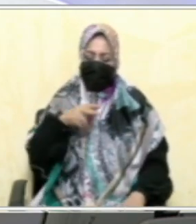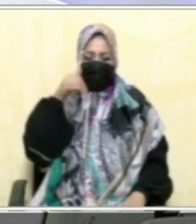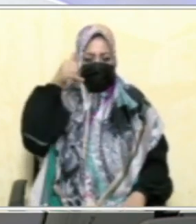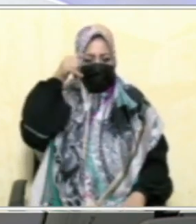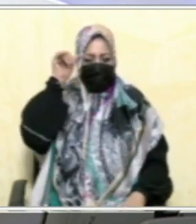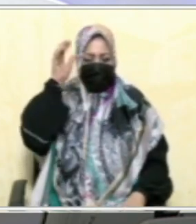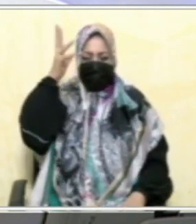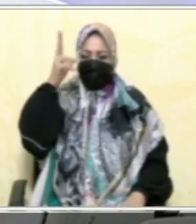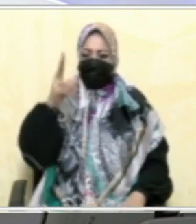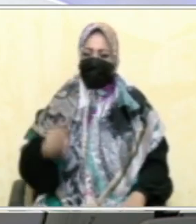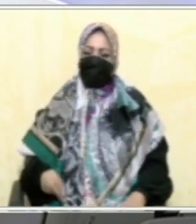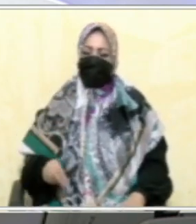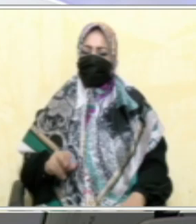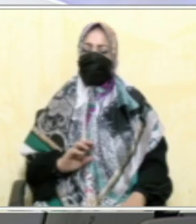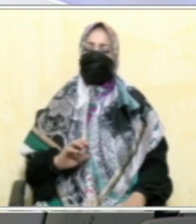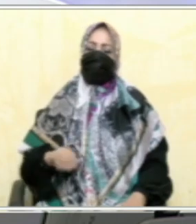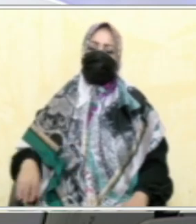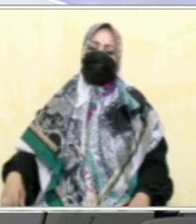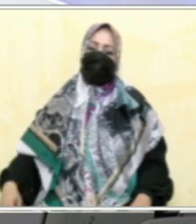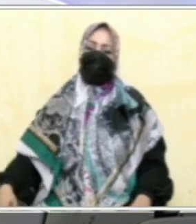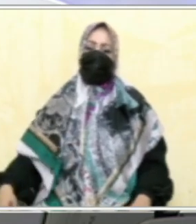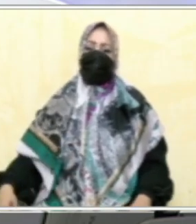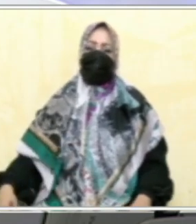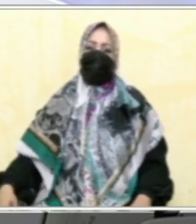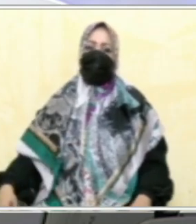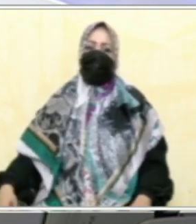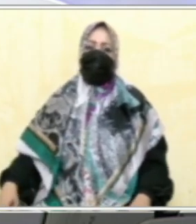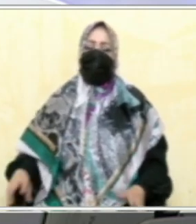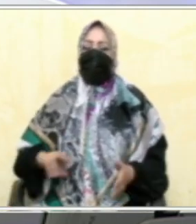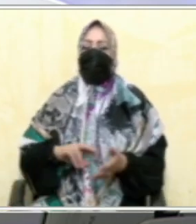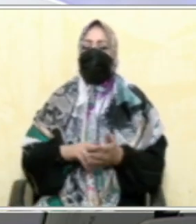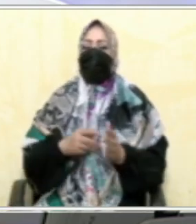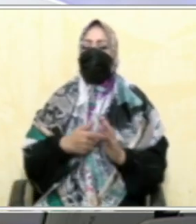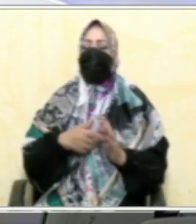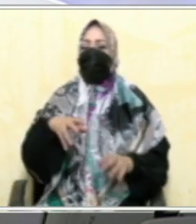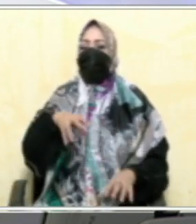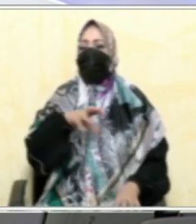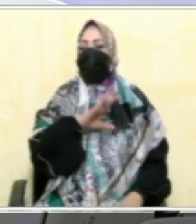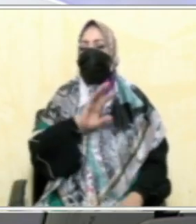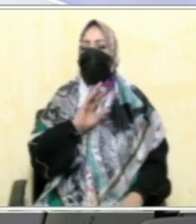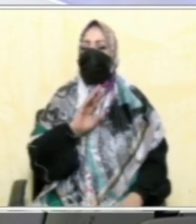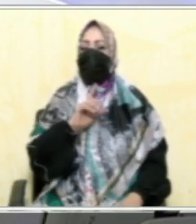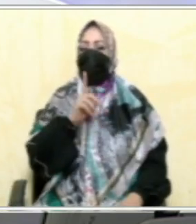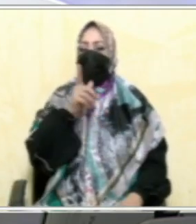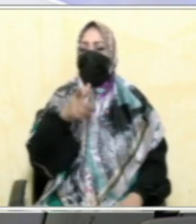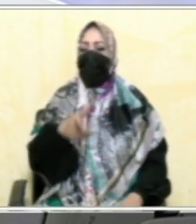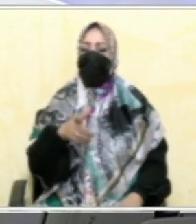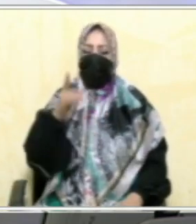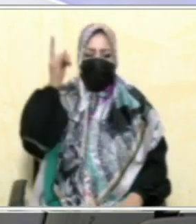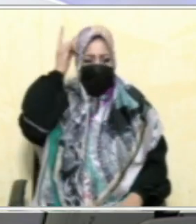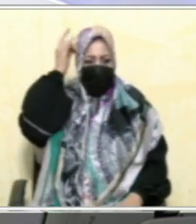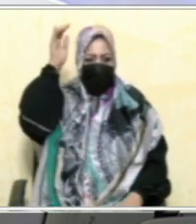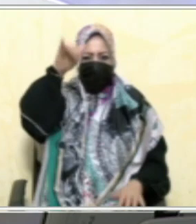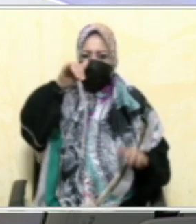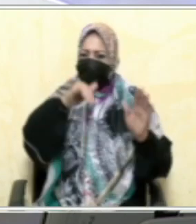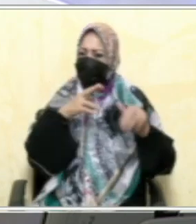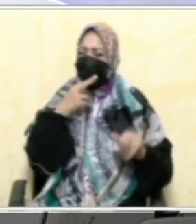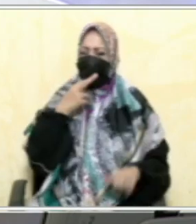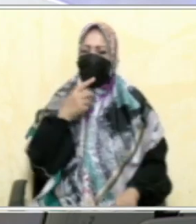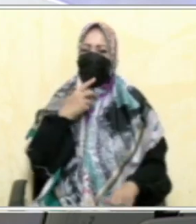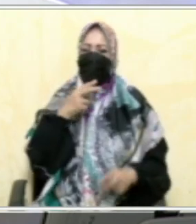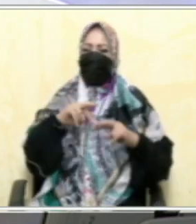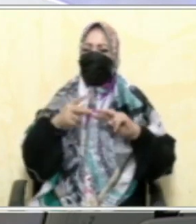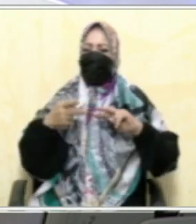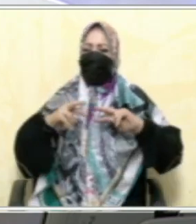دخول شيطان وعفريت وكلام زي هذا، هذا كله من الخرافات التي لا أصل لها. وأنا أقول ينبغي للناس أن يستقوا